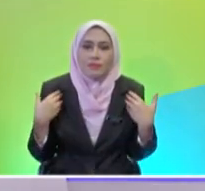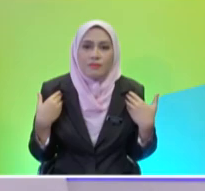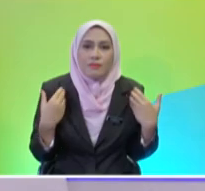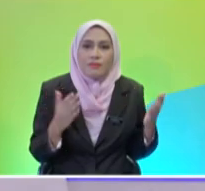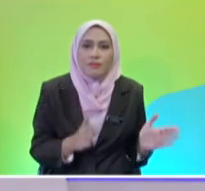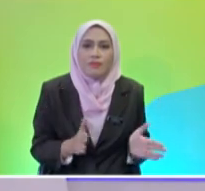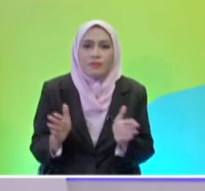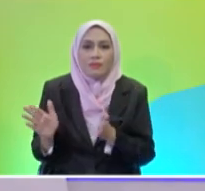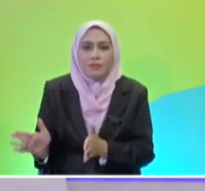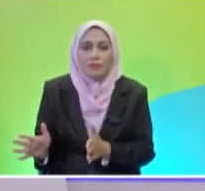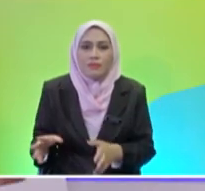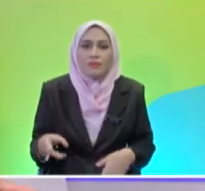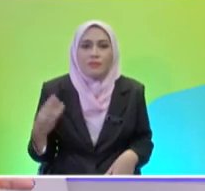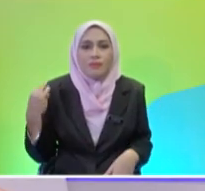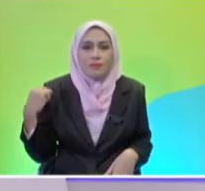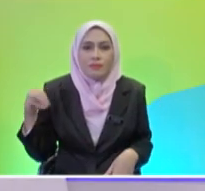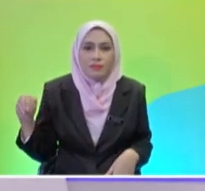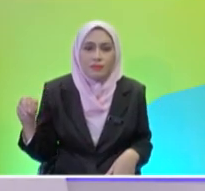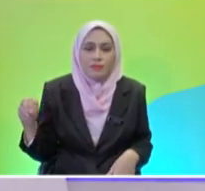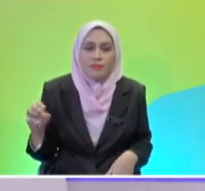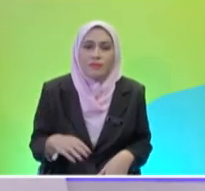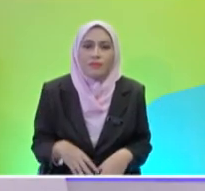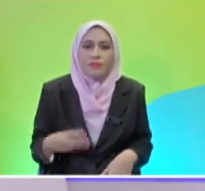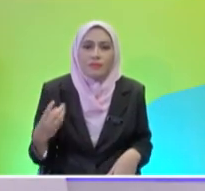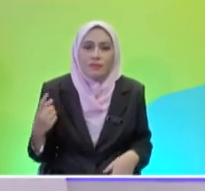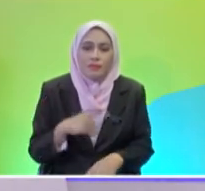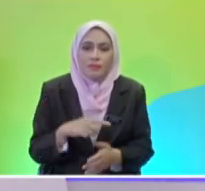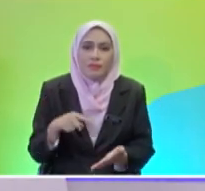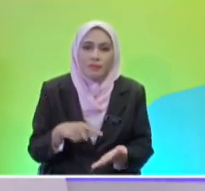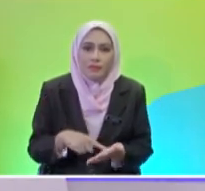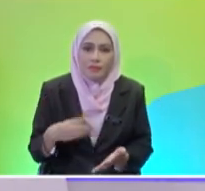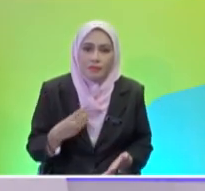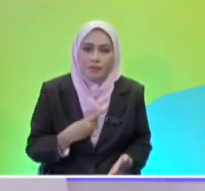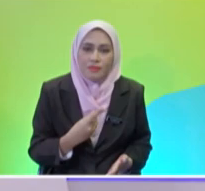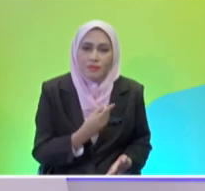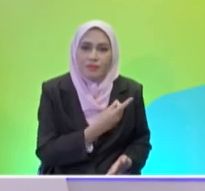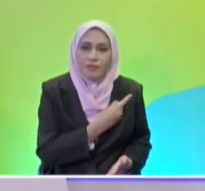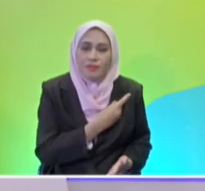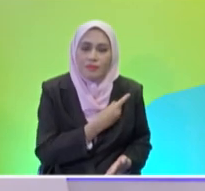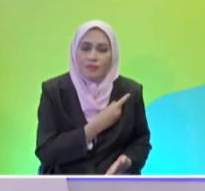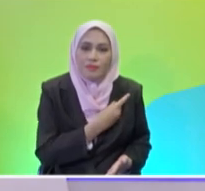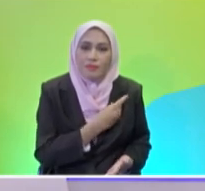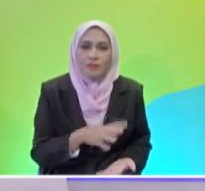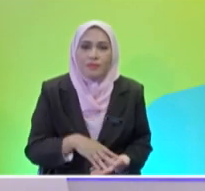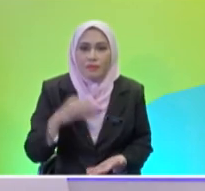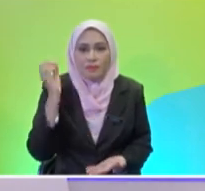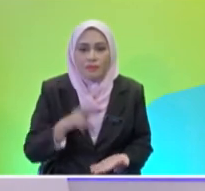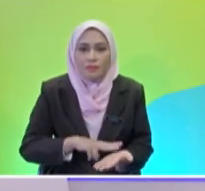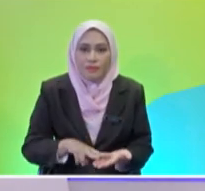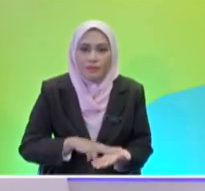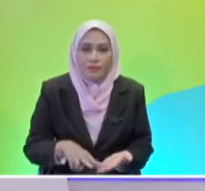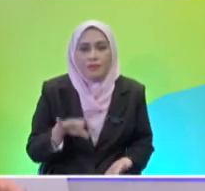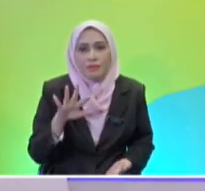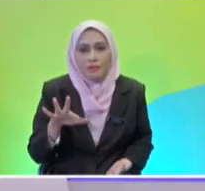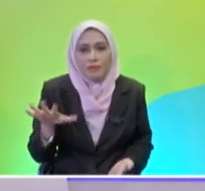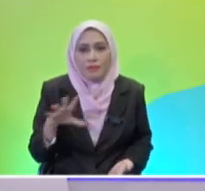kategori. Kategori ini adalah serangga. Jadi hari ini kita dah belajar membaca, mengeja dengan sebutan yang